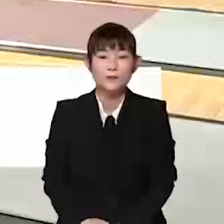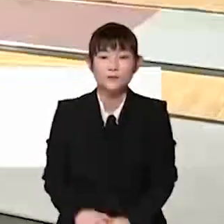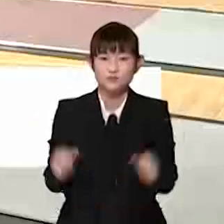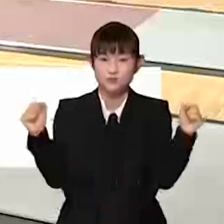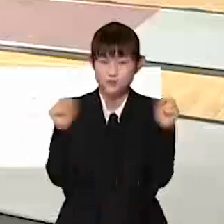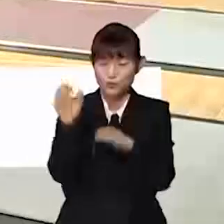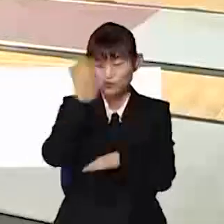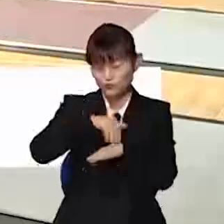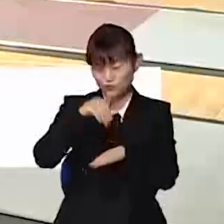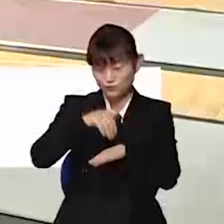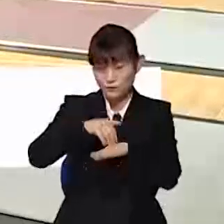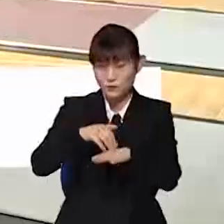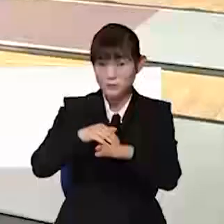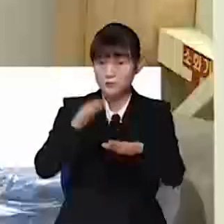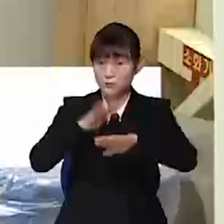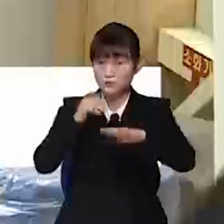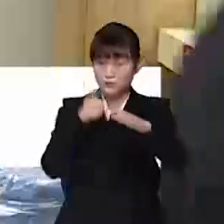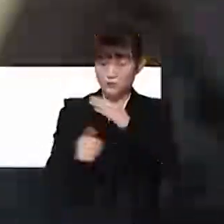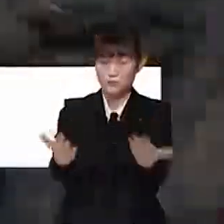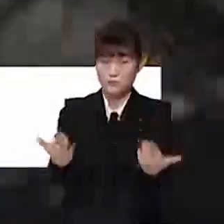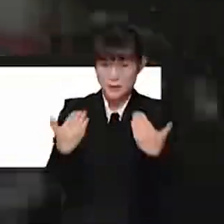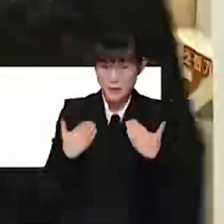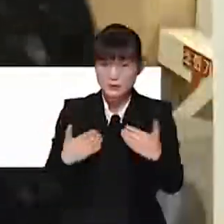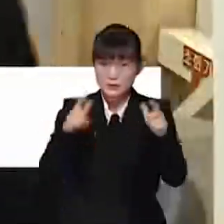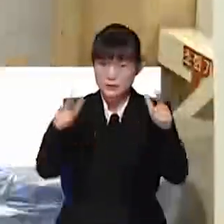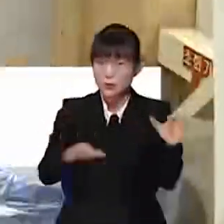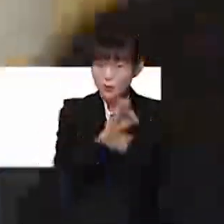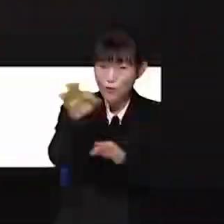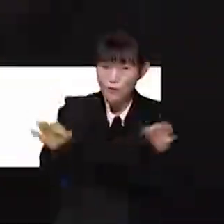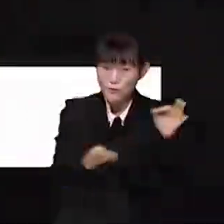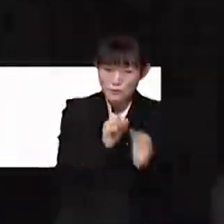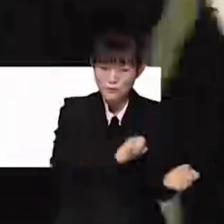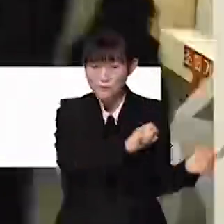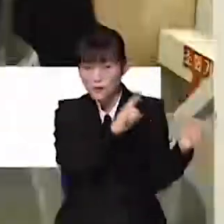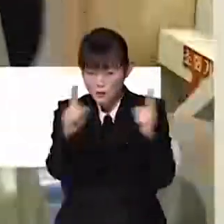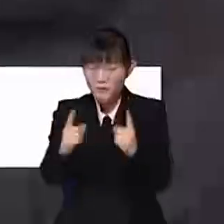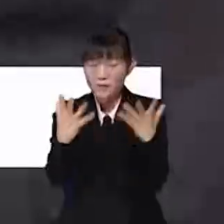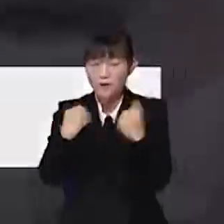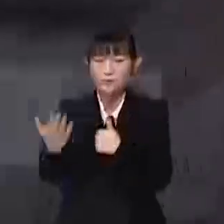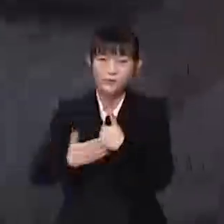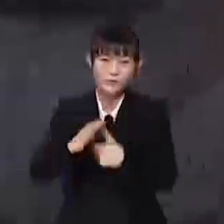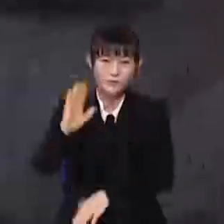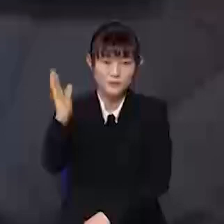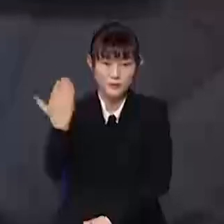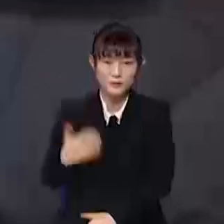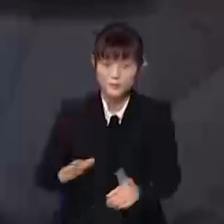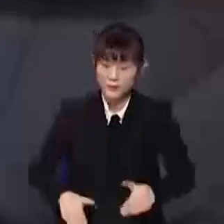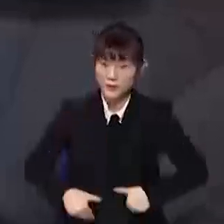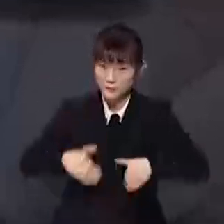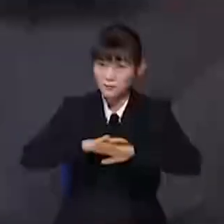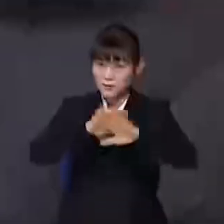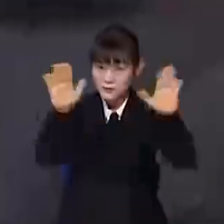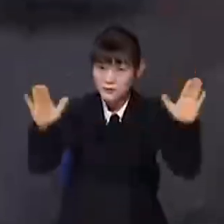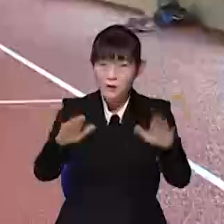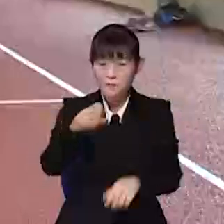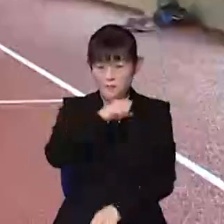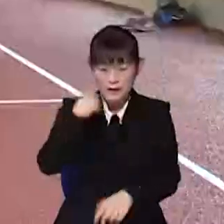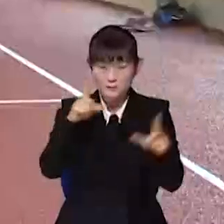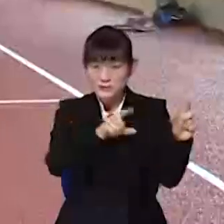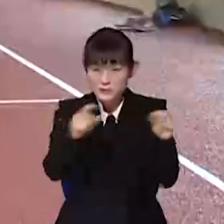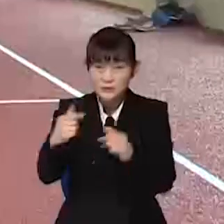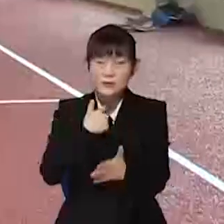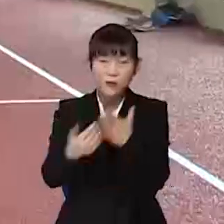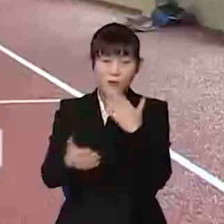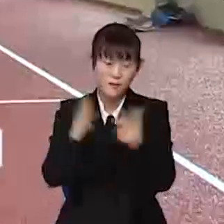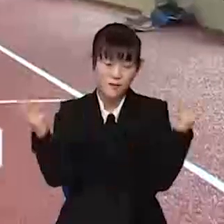전지 훈련 선수단을 유치해서 지역 경제 활성화에 많은 도움을 주고 있습니다. 따뜻한 기후와 먹을거리,